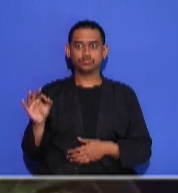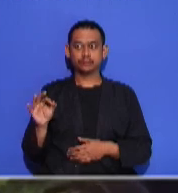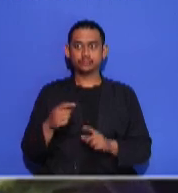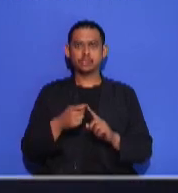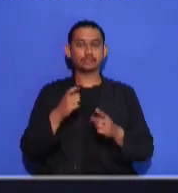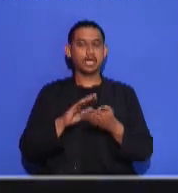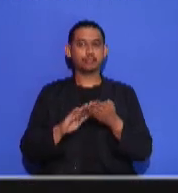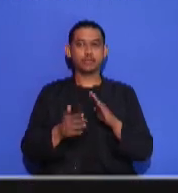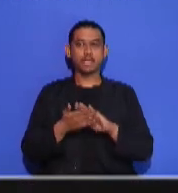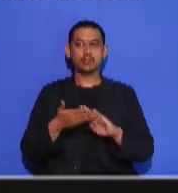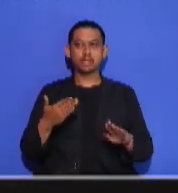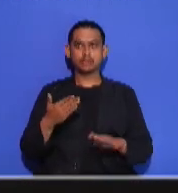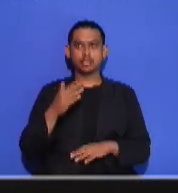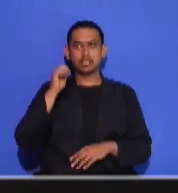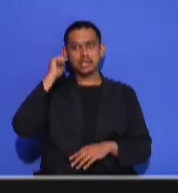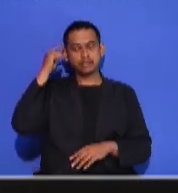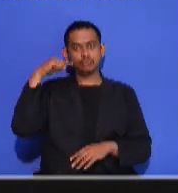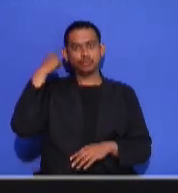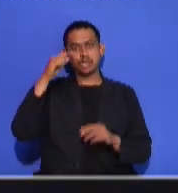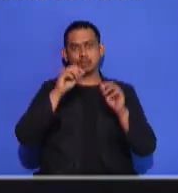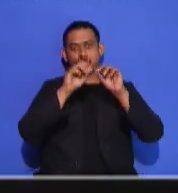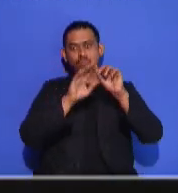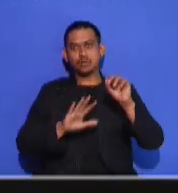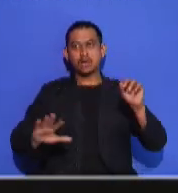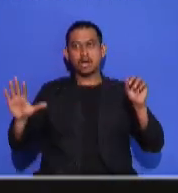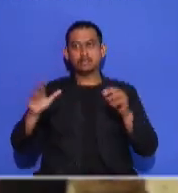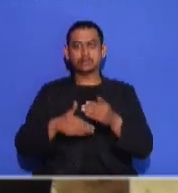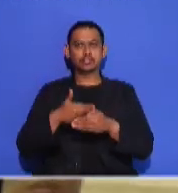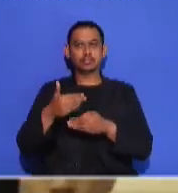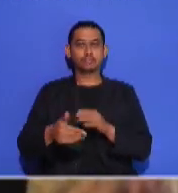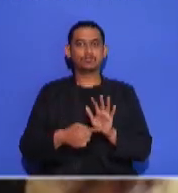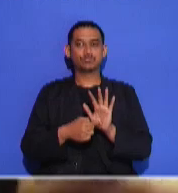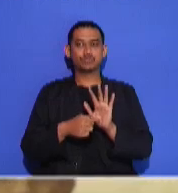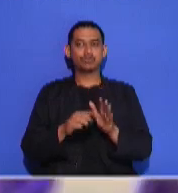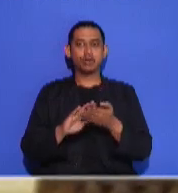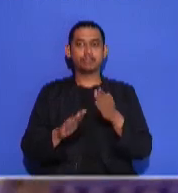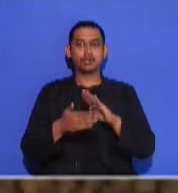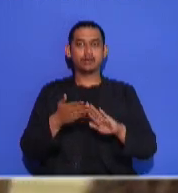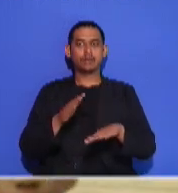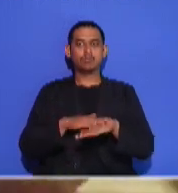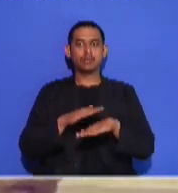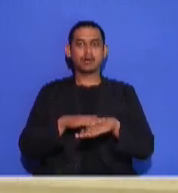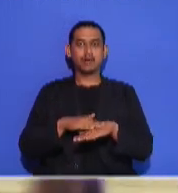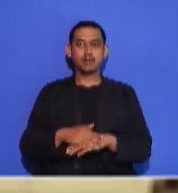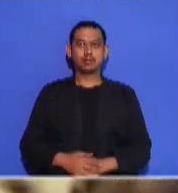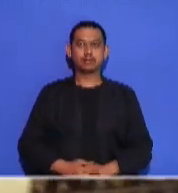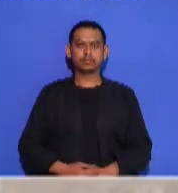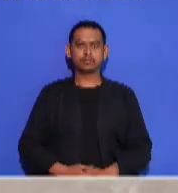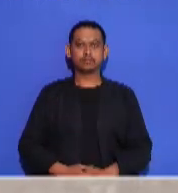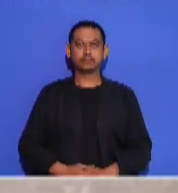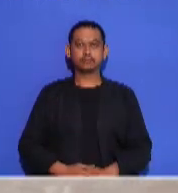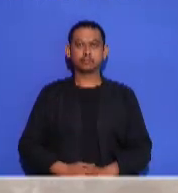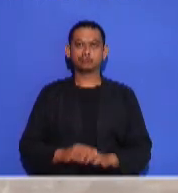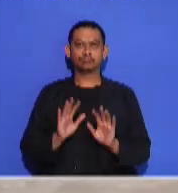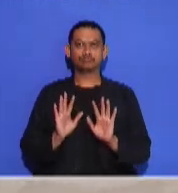Nusantara dan dimeriahkan penampilan dari berbagai komunitas budaya dari Nusantara. Tak hanya itu, Parade Kebaya